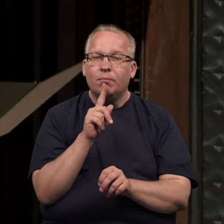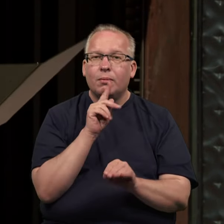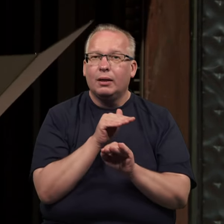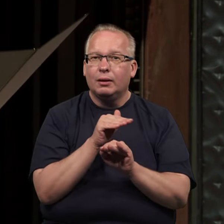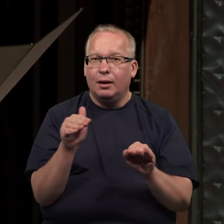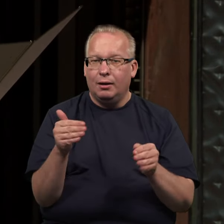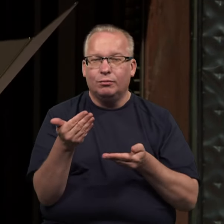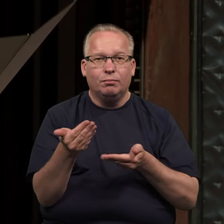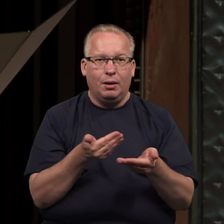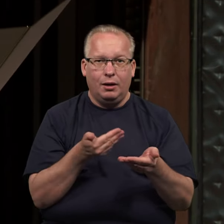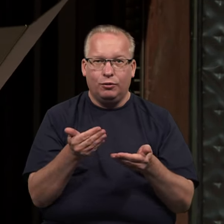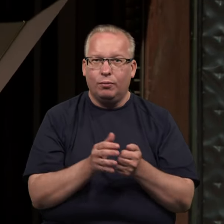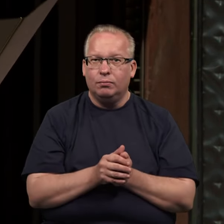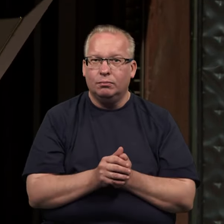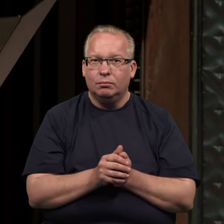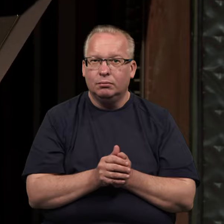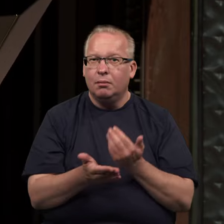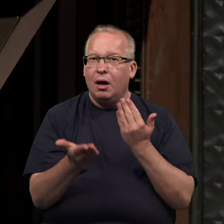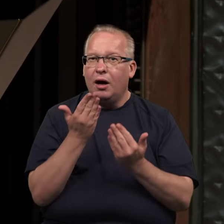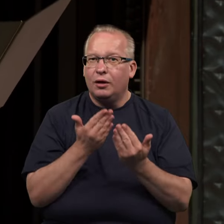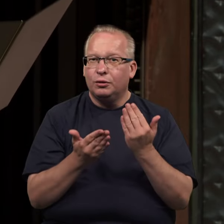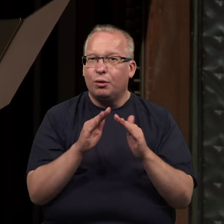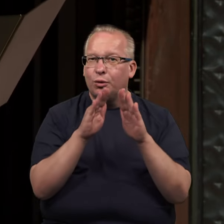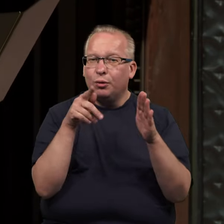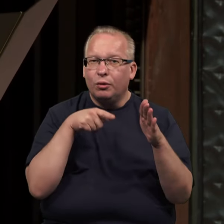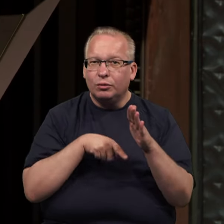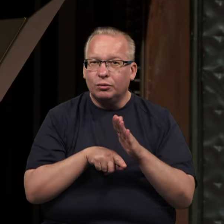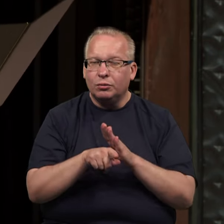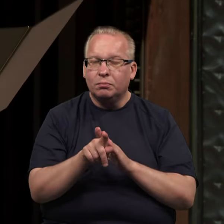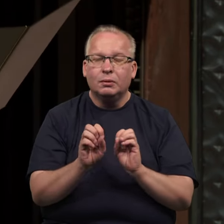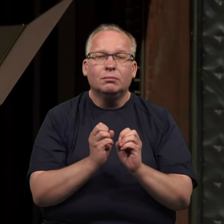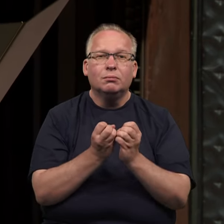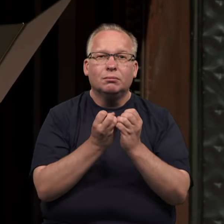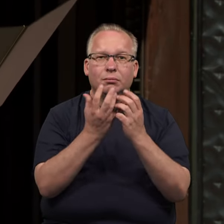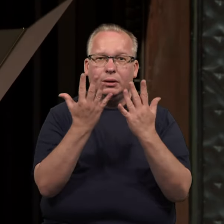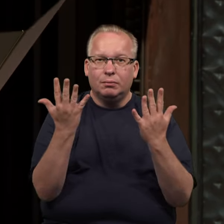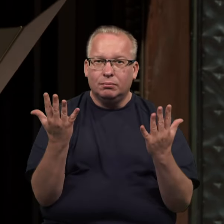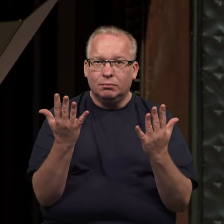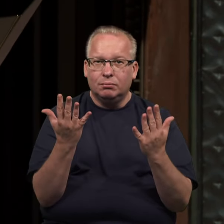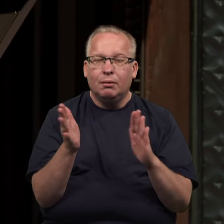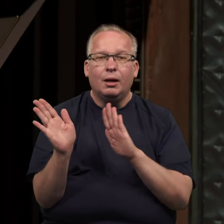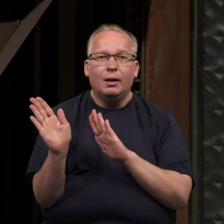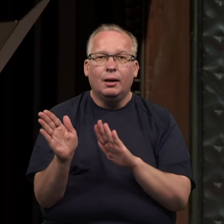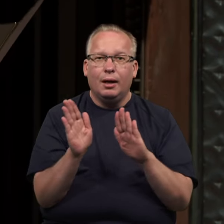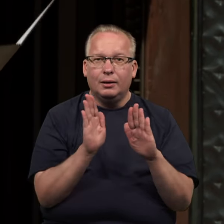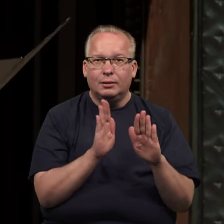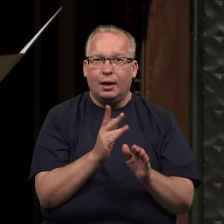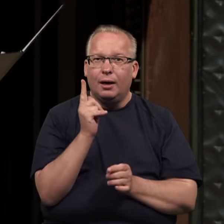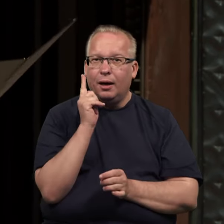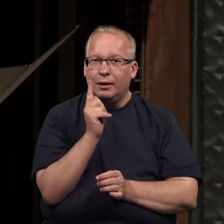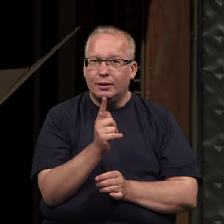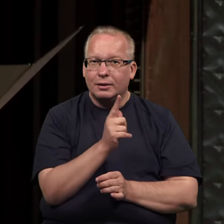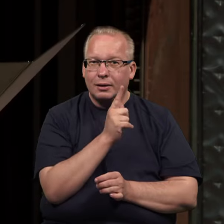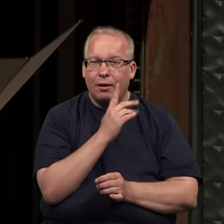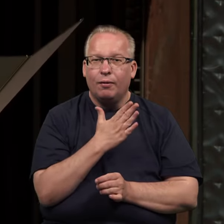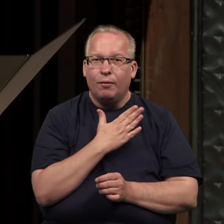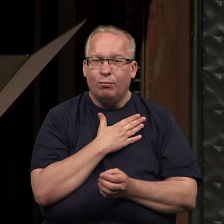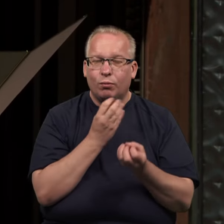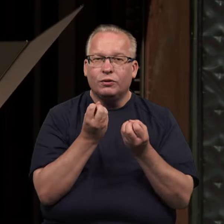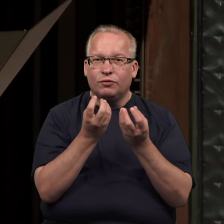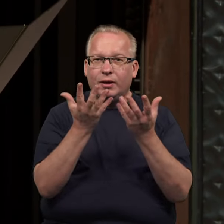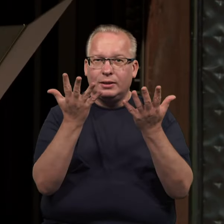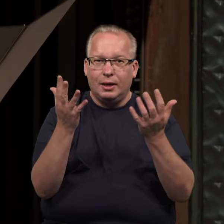ėjo. Tartum tuneliu nirome mes iš tamsos. Ir lietai akise mums